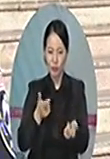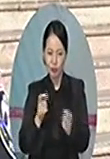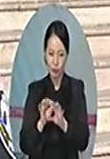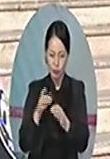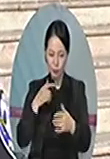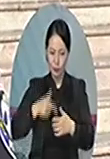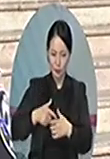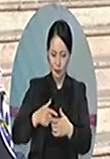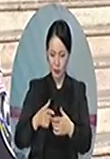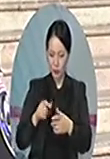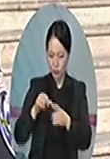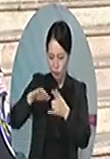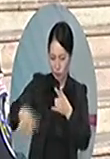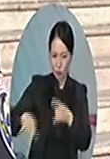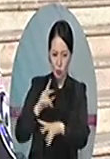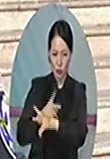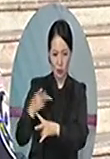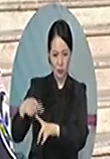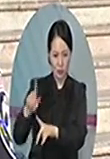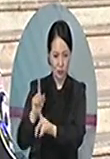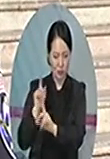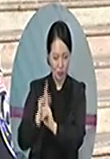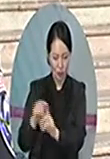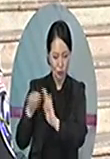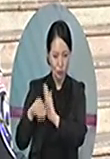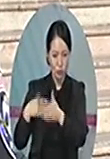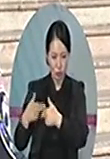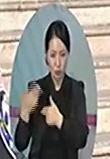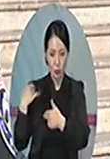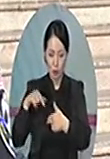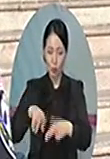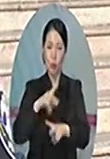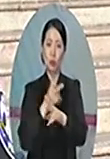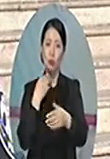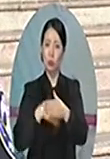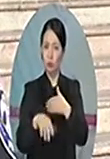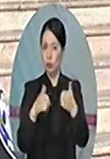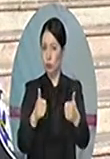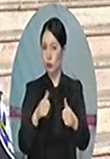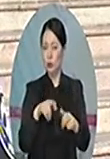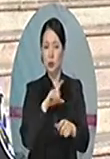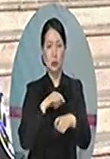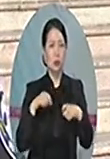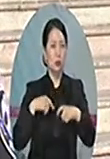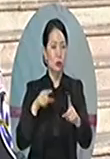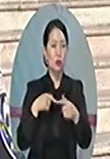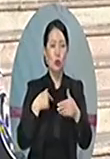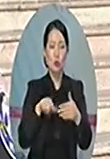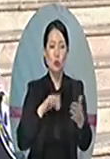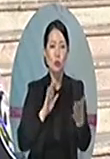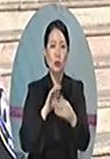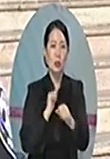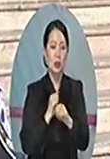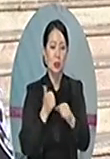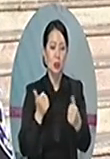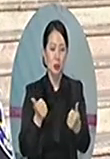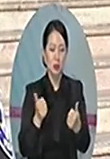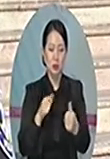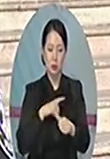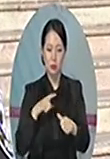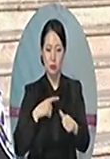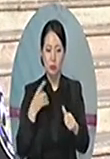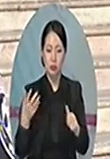маань салбар хуулиудаар зүсэн дөрөв жимээр зүсэн бол одоо энэ хуулиндаа тусаад өгсөн. Дээрэс нь ард иргэдэг бид нар их ойр ажиллах тийм ээ. Энэ